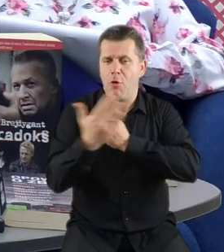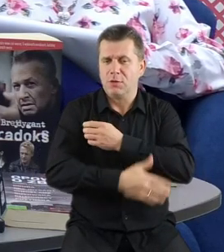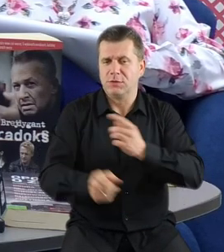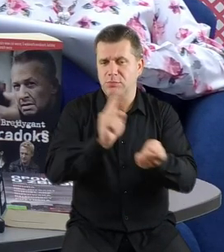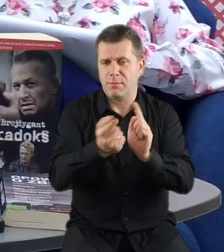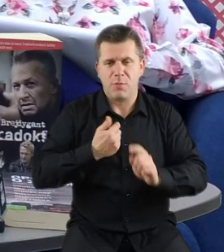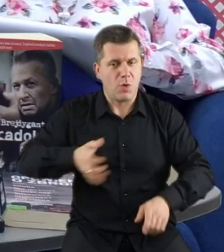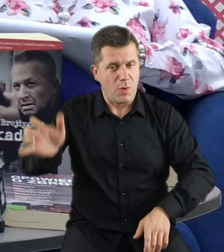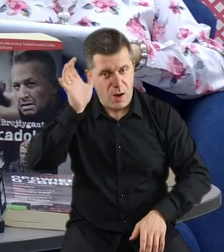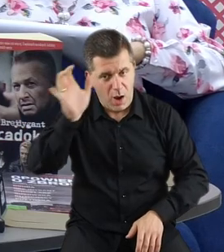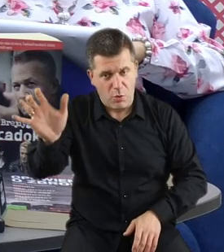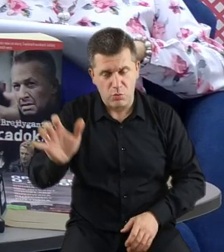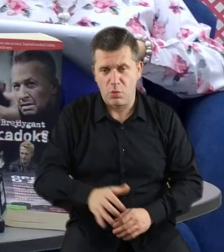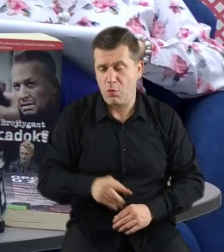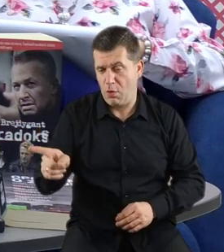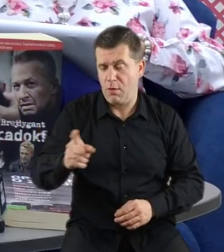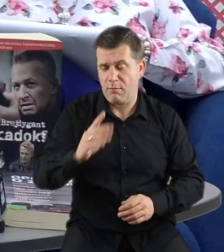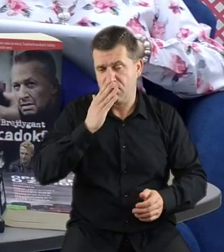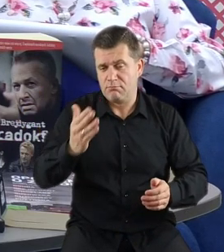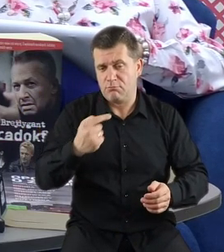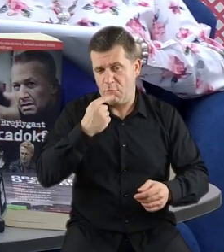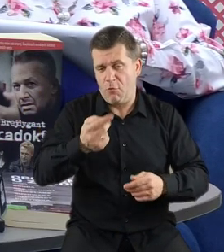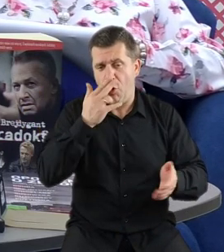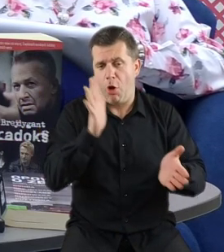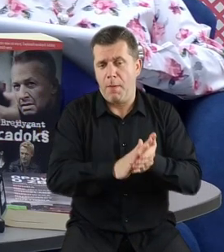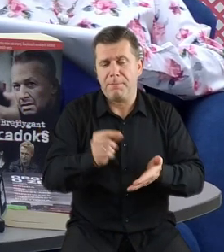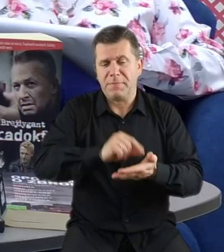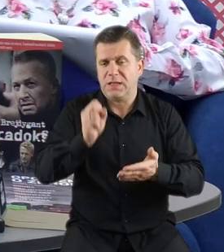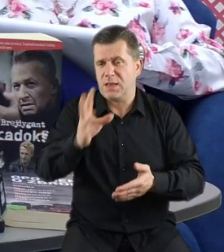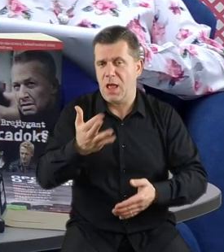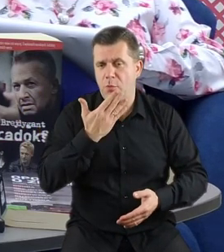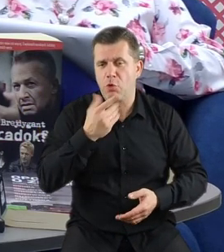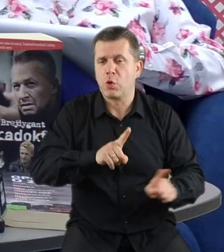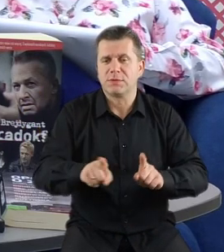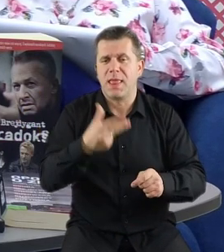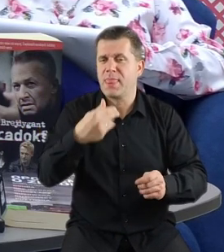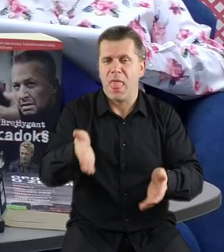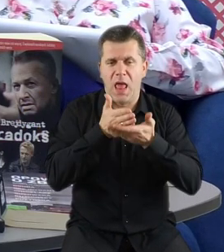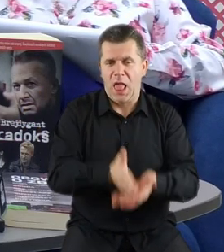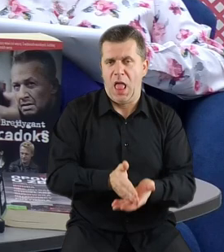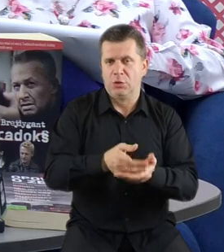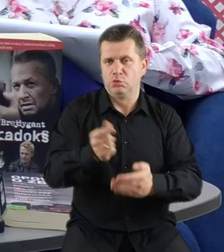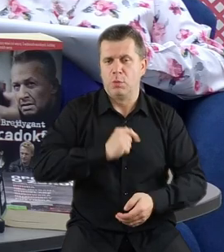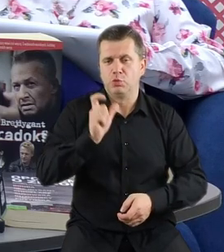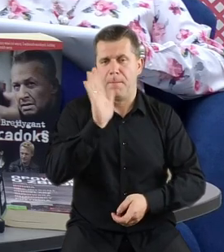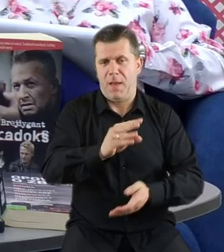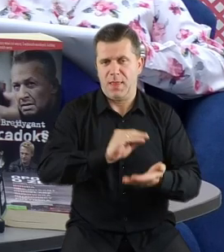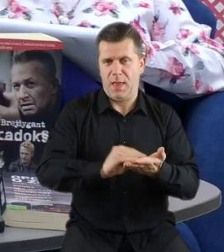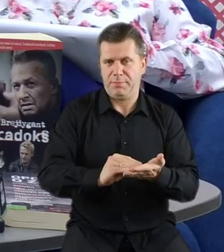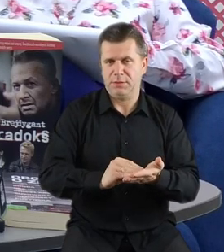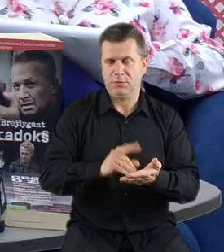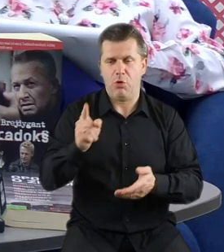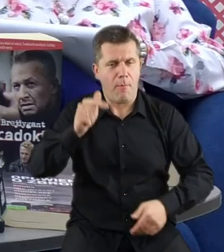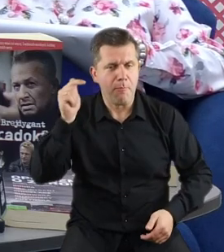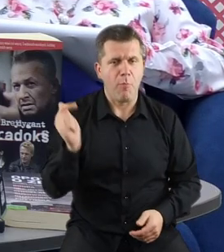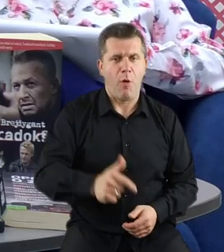Ale ostatnio spotkałam się z autorem, który wyraził opinię, pisarz tak mówi, to znaczy, że nie radzi sobie z tym, co ma